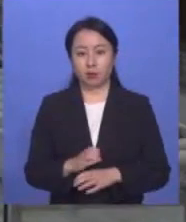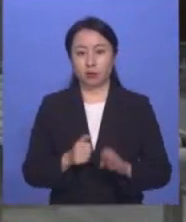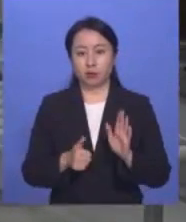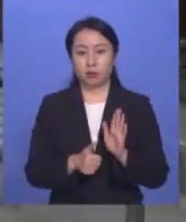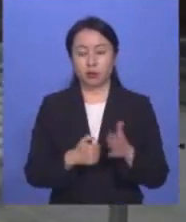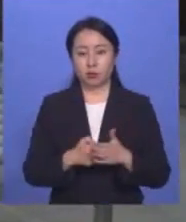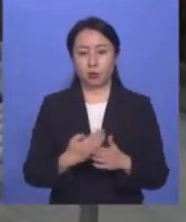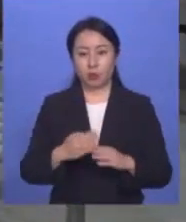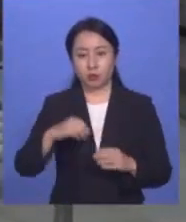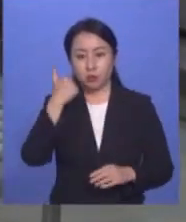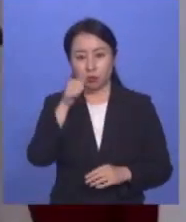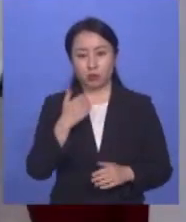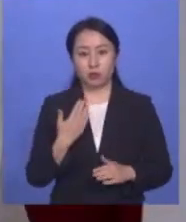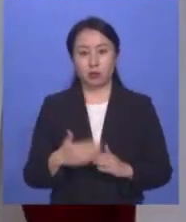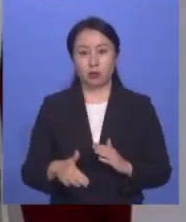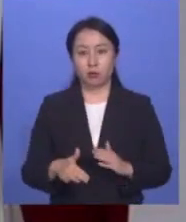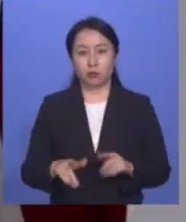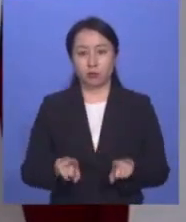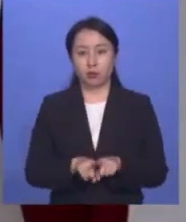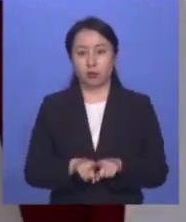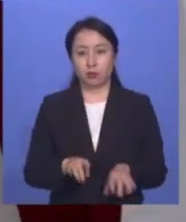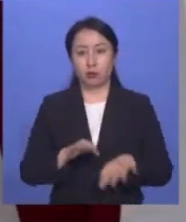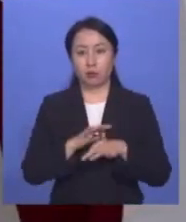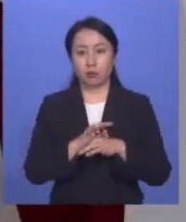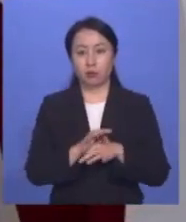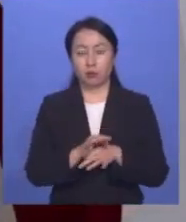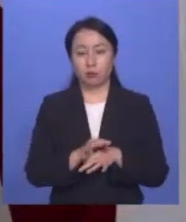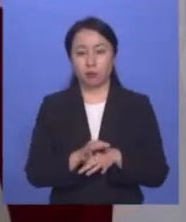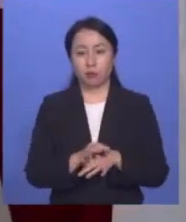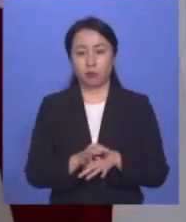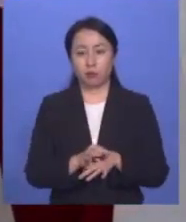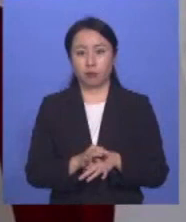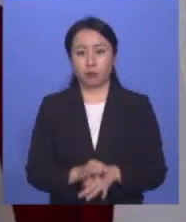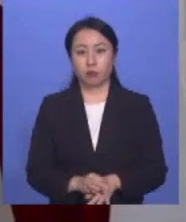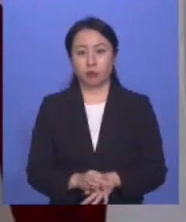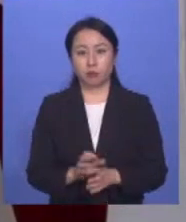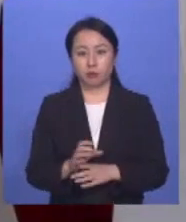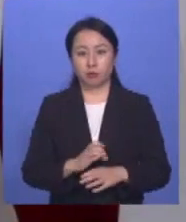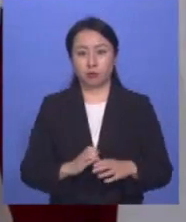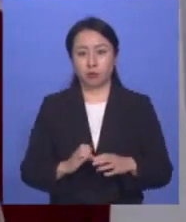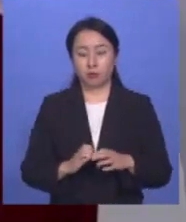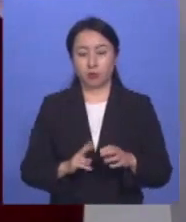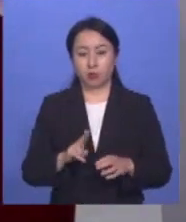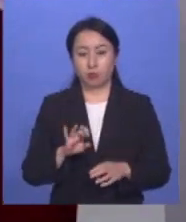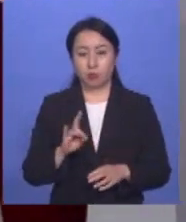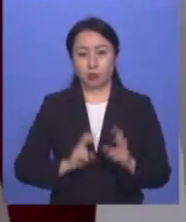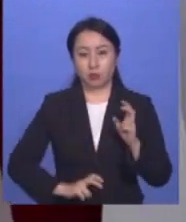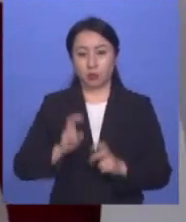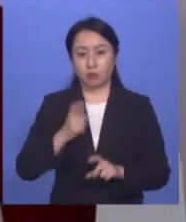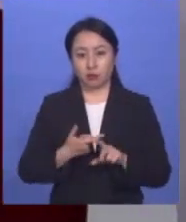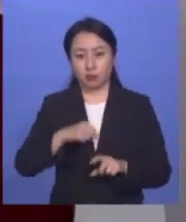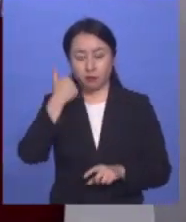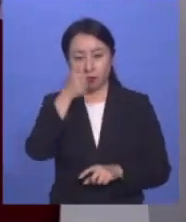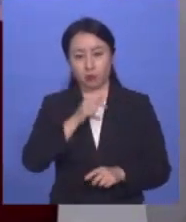До конца года, думаю, закончим. Также сейчас идет у нас параллельно инкубаторный строится и здание комбикормного завода. Тоже в этом